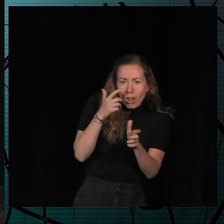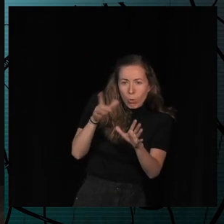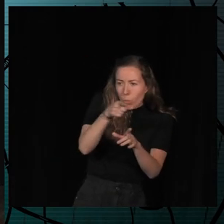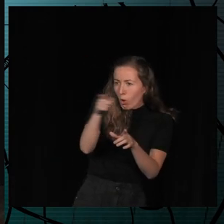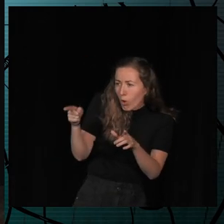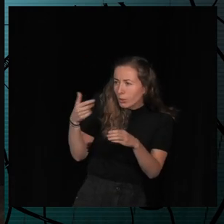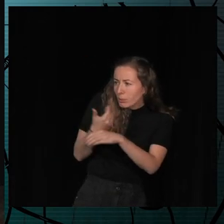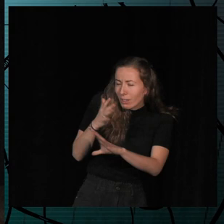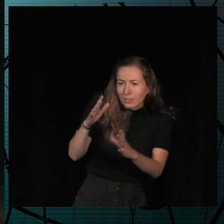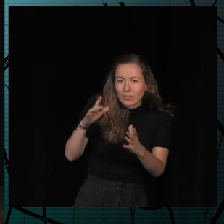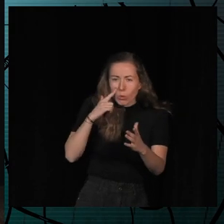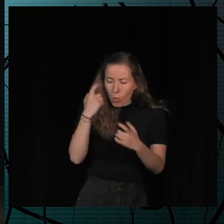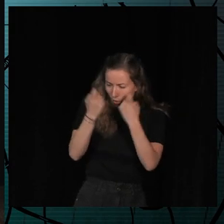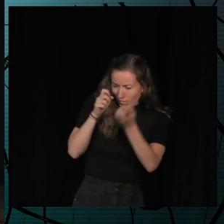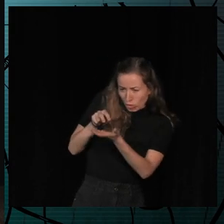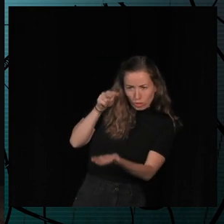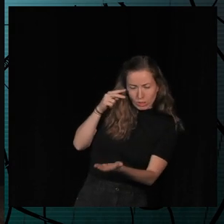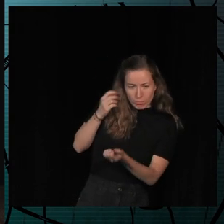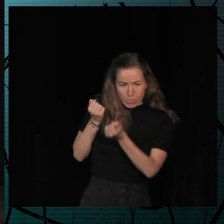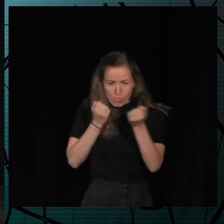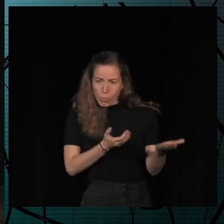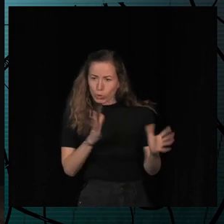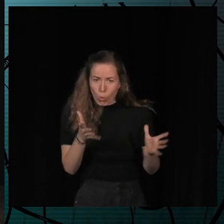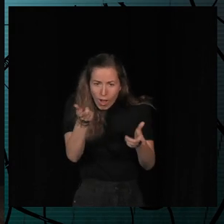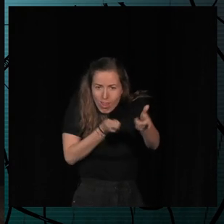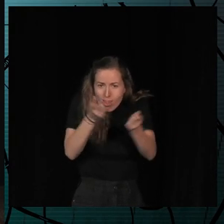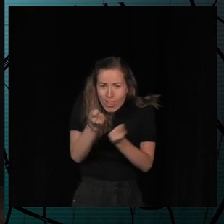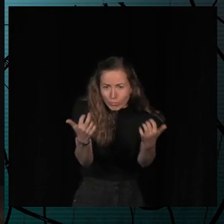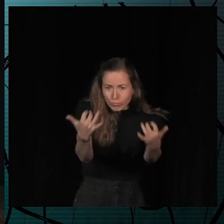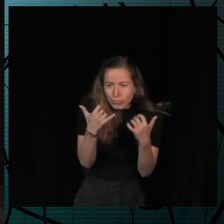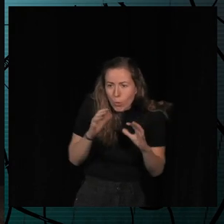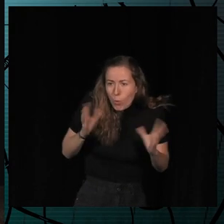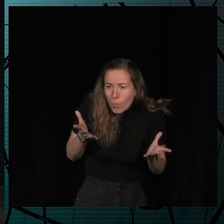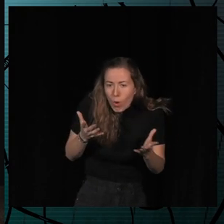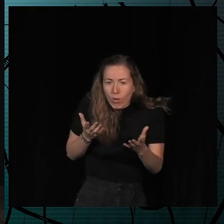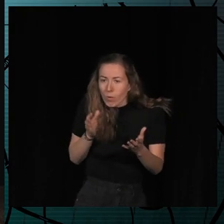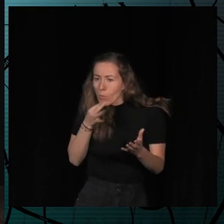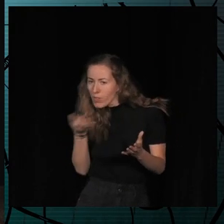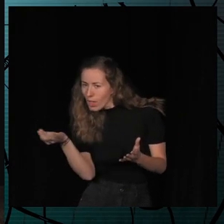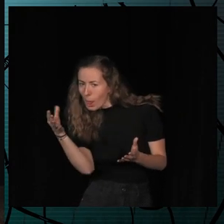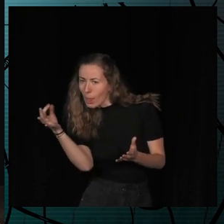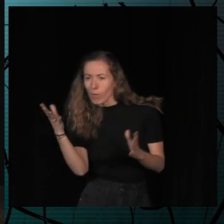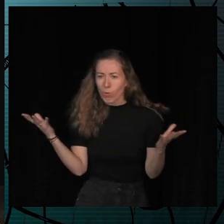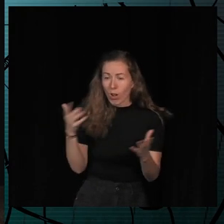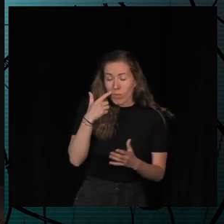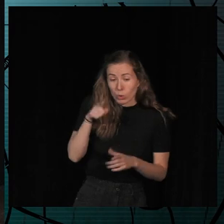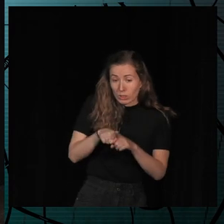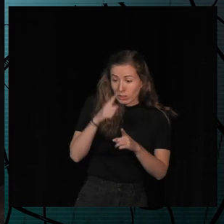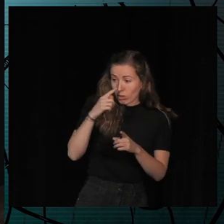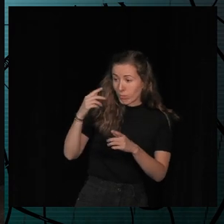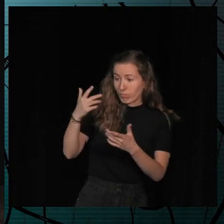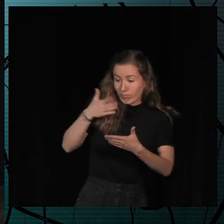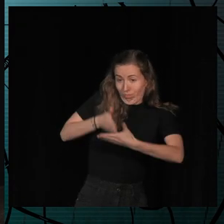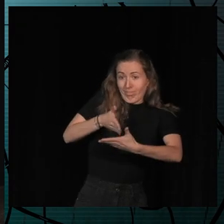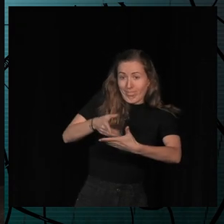eux il ils se posent ces questions au niveau des bibliothèques dans lesquels il ils travaillent les les résistances auxquelles parfois ils sont ils sont